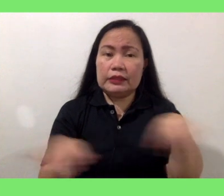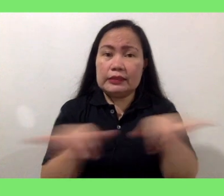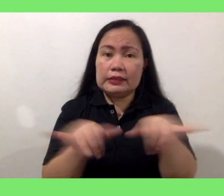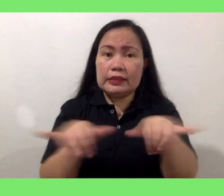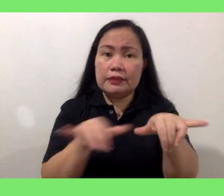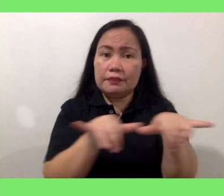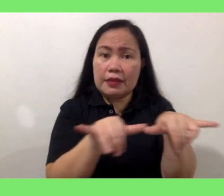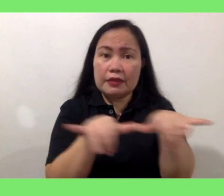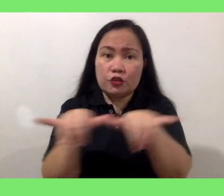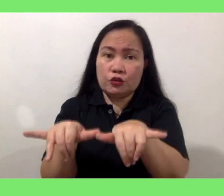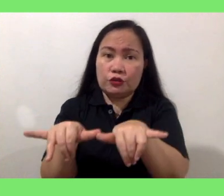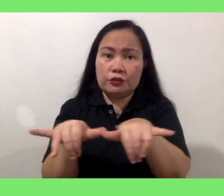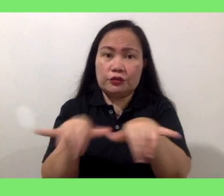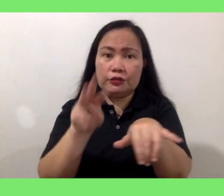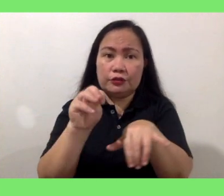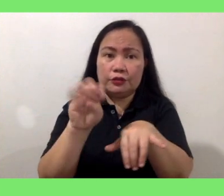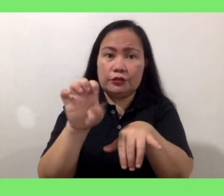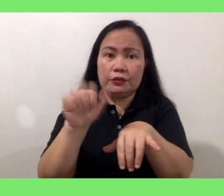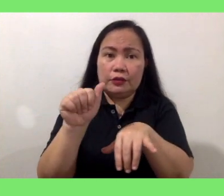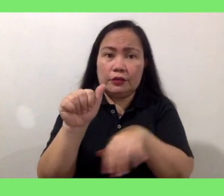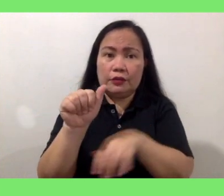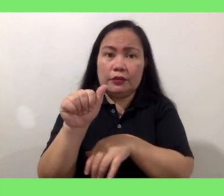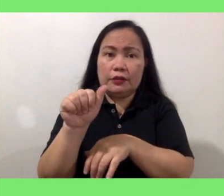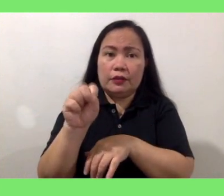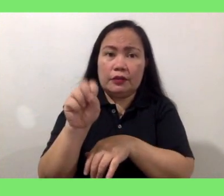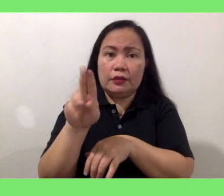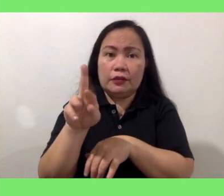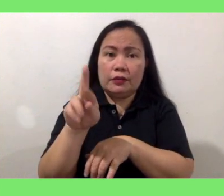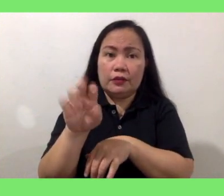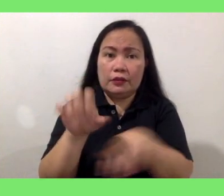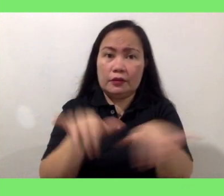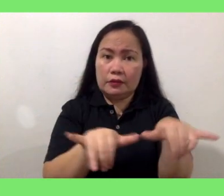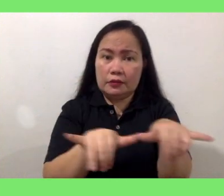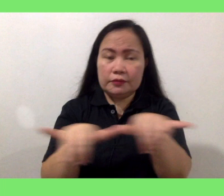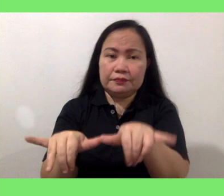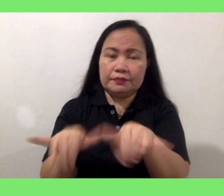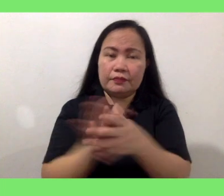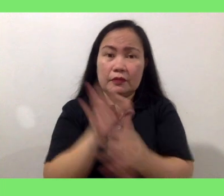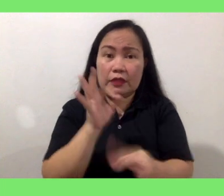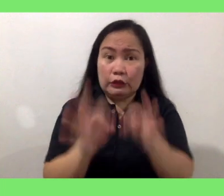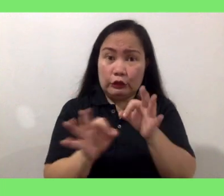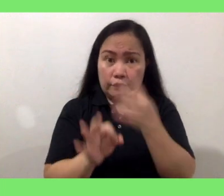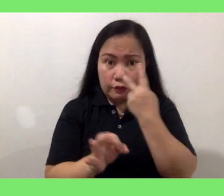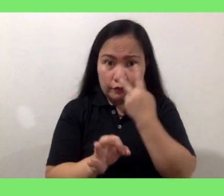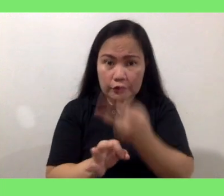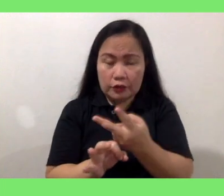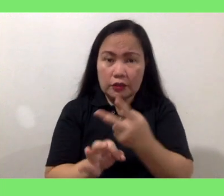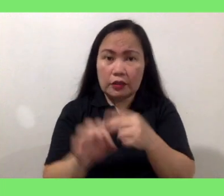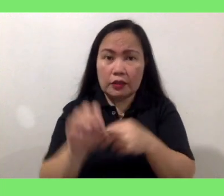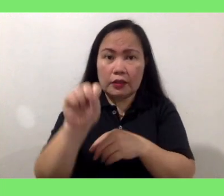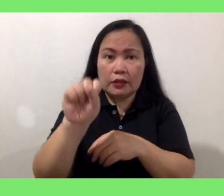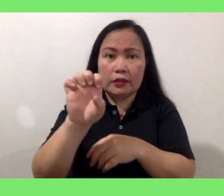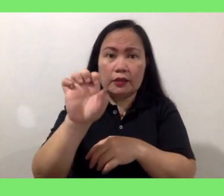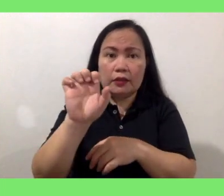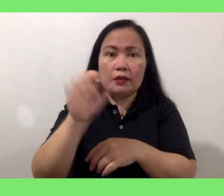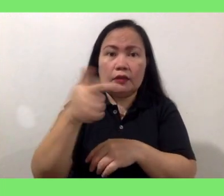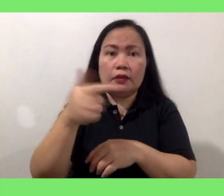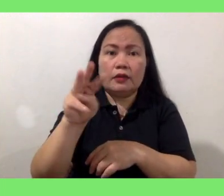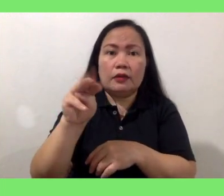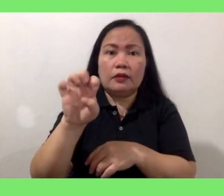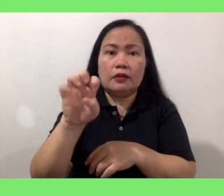same measure. Now, if you will be looking at the segments, kung titingnan